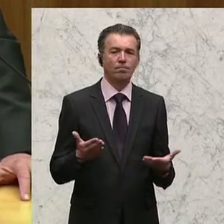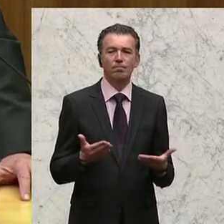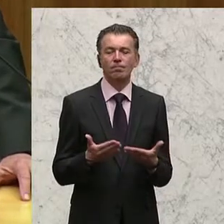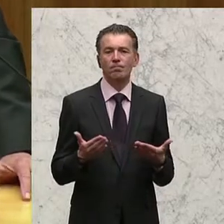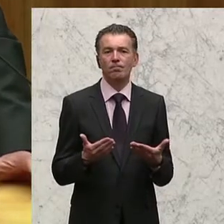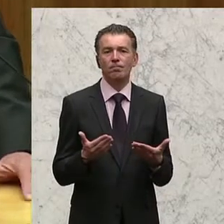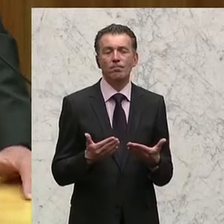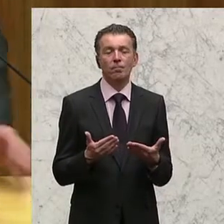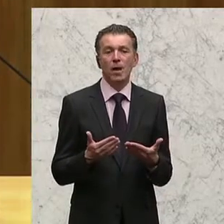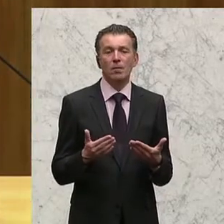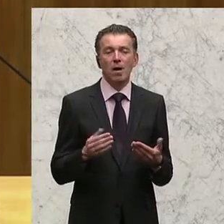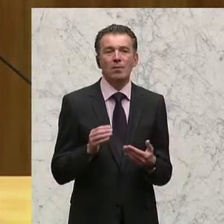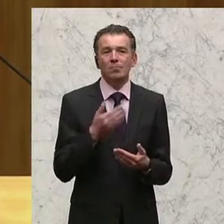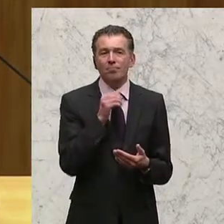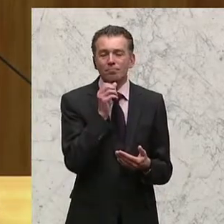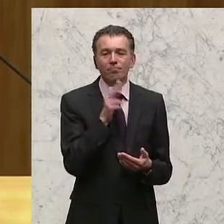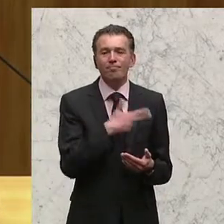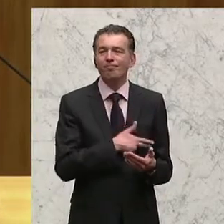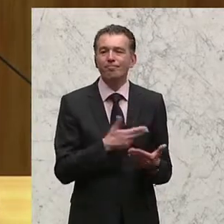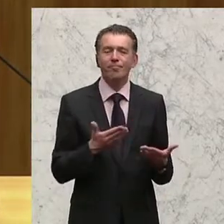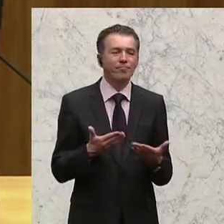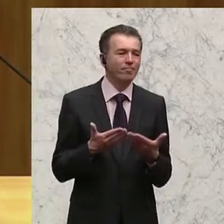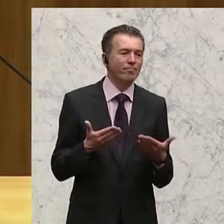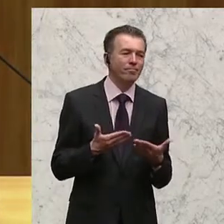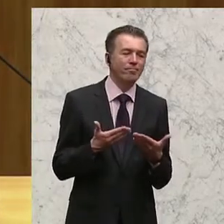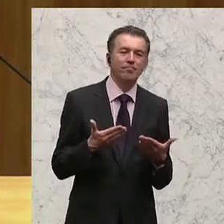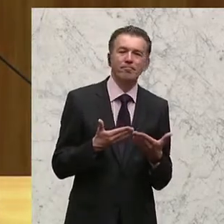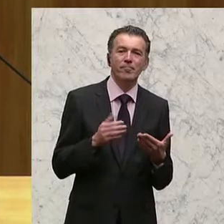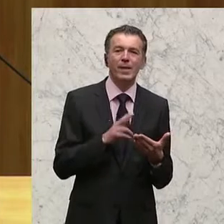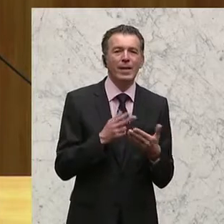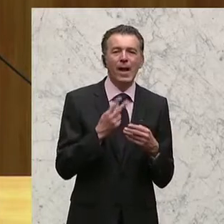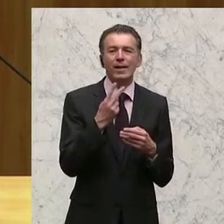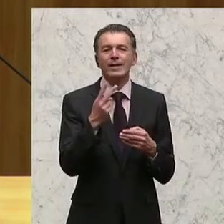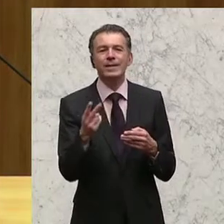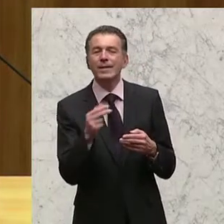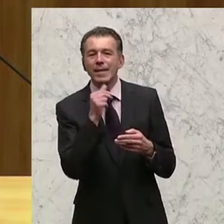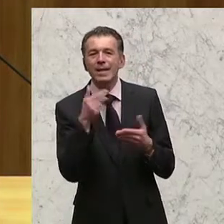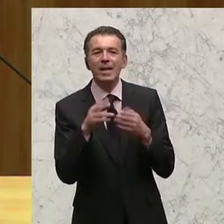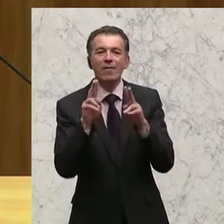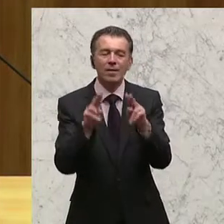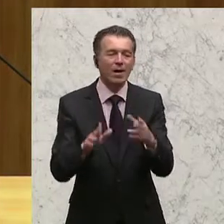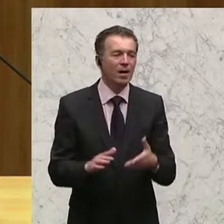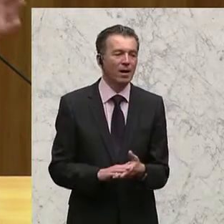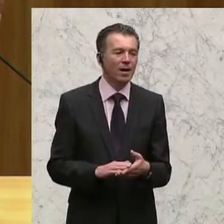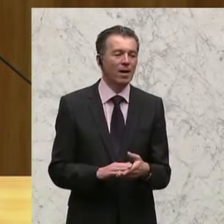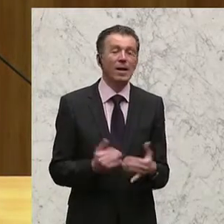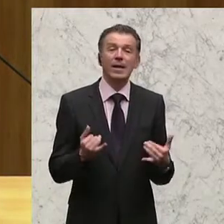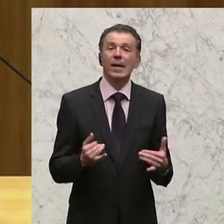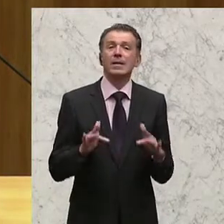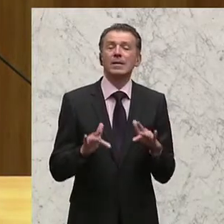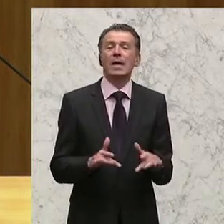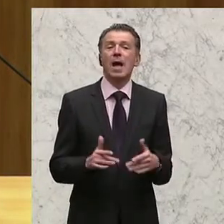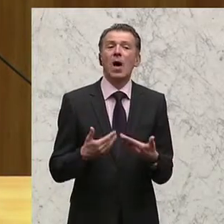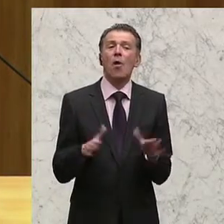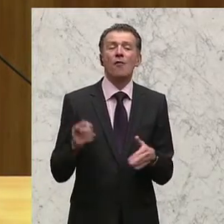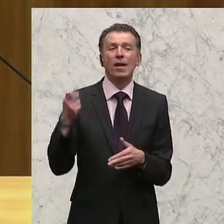in die Realität. Anders kann ich es nicht sagen. Meine sehr geehrten Damen und Herren, wir stehen in einer Phase, wo die öffentliche Meinung